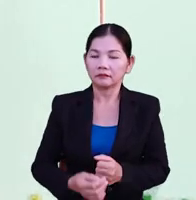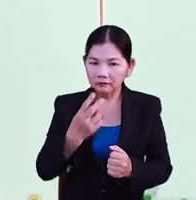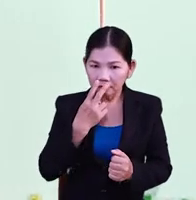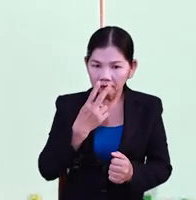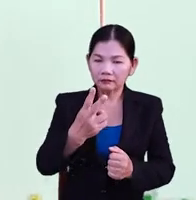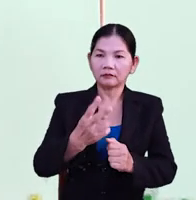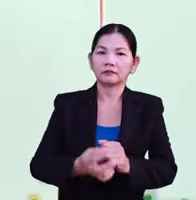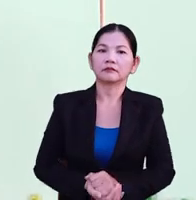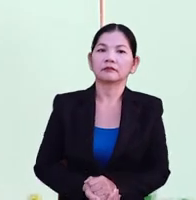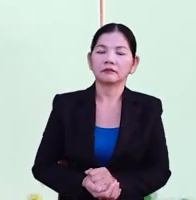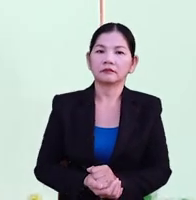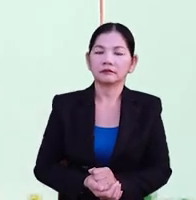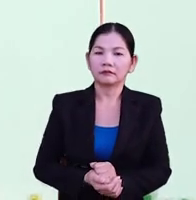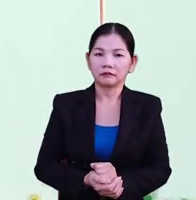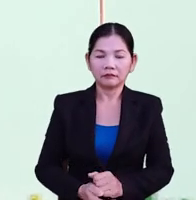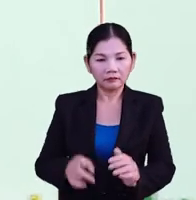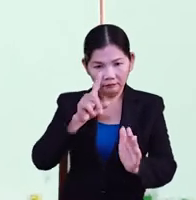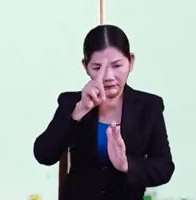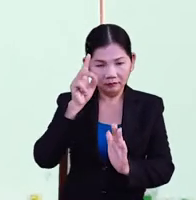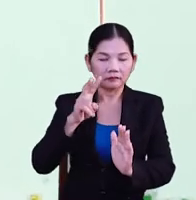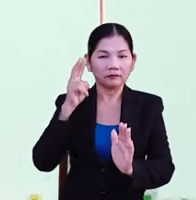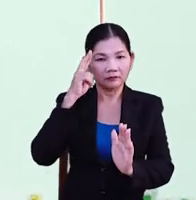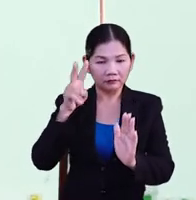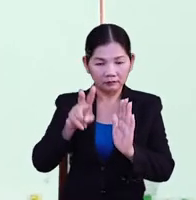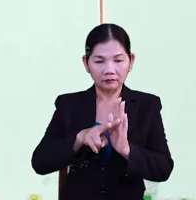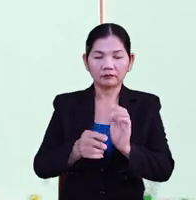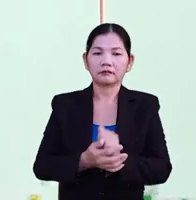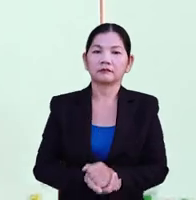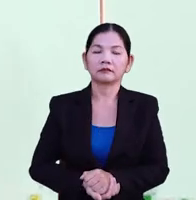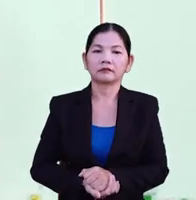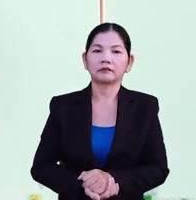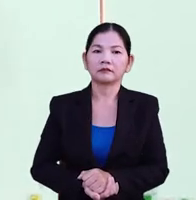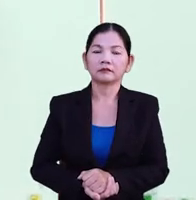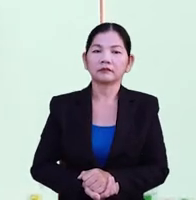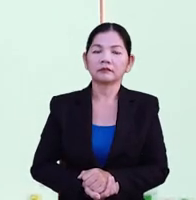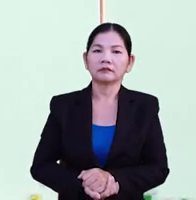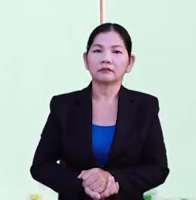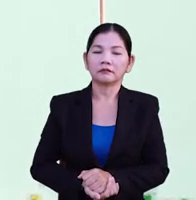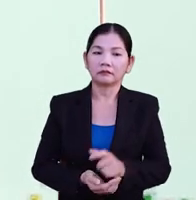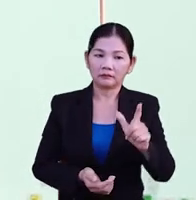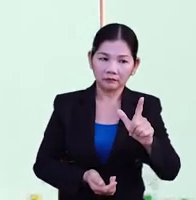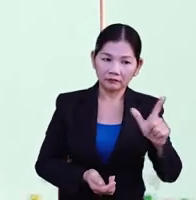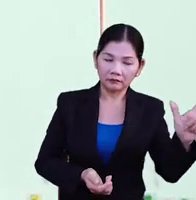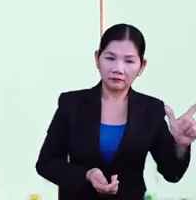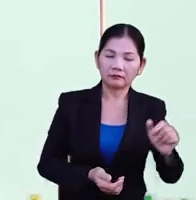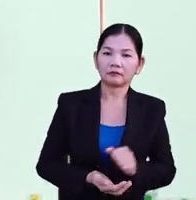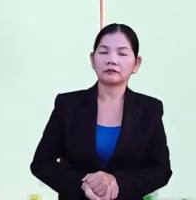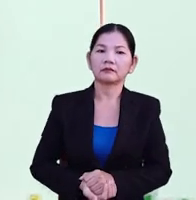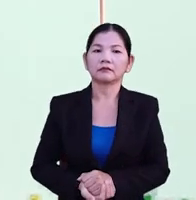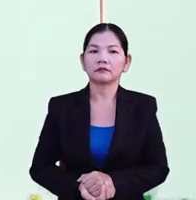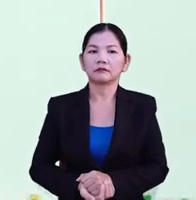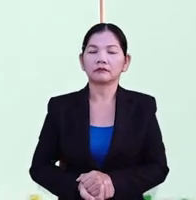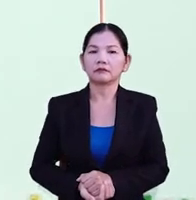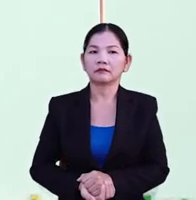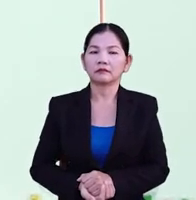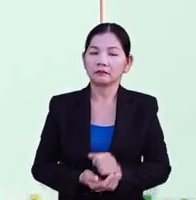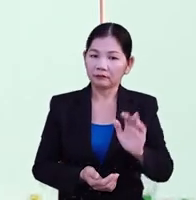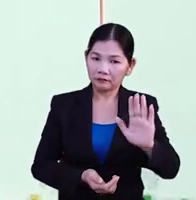កយើងកំណត់សម្គាល់តាមដៃរបស់យើងដែរហ្នឹងណាកូនចាអញ្ចឹងនៅខាងឆ្វេងគឺចាខាងនេះណាអញ្ចឹងបើ